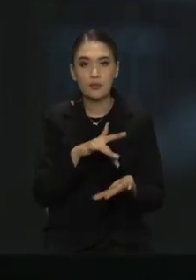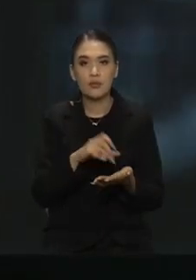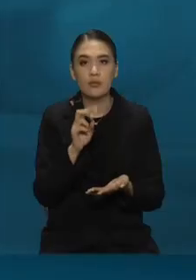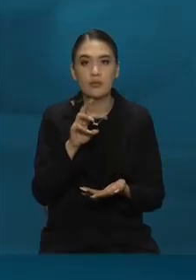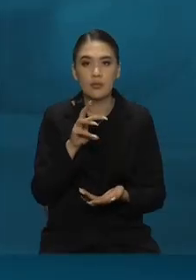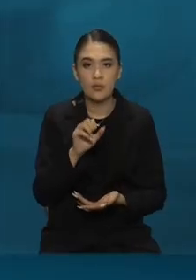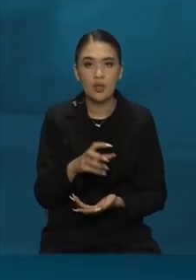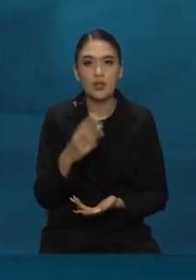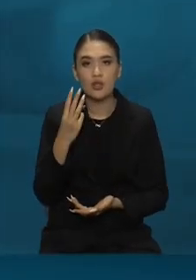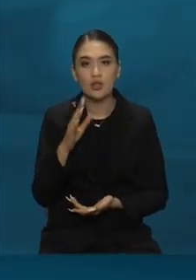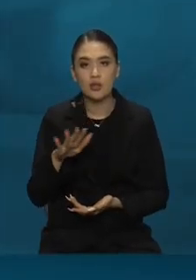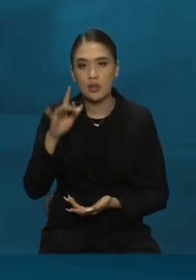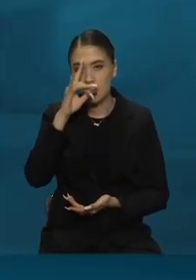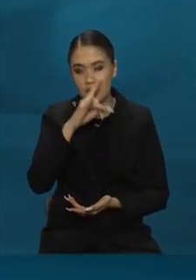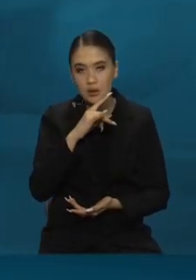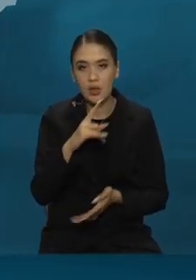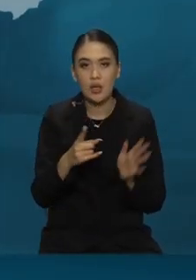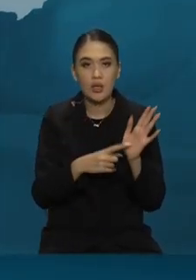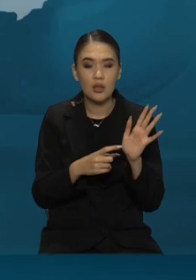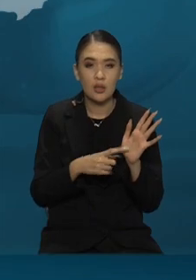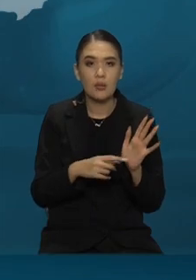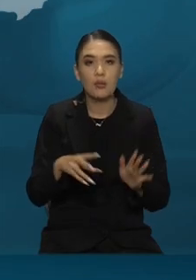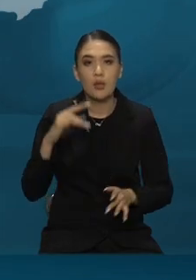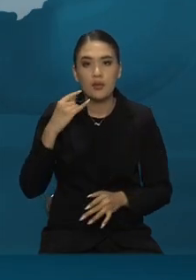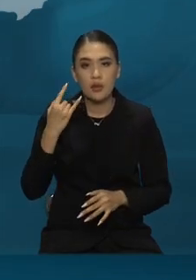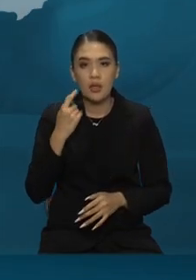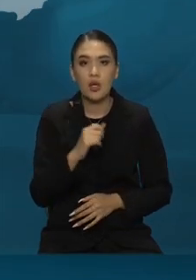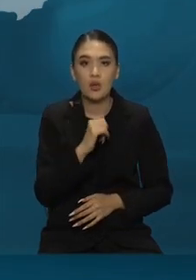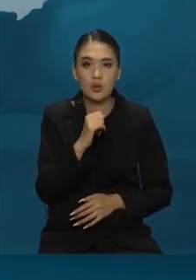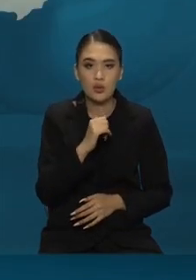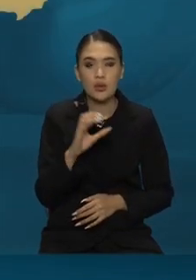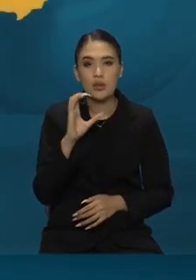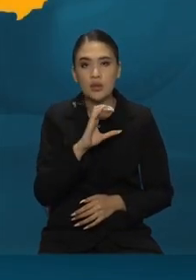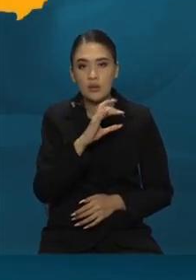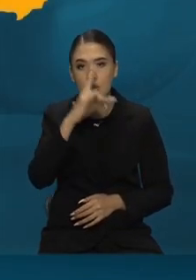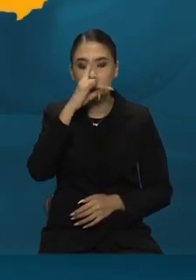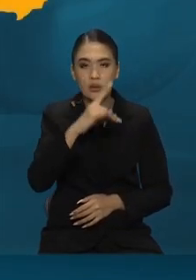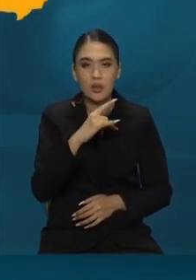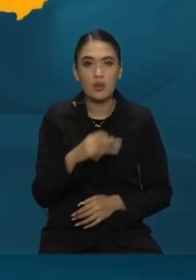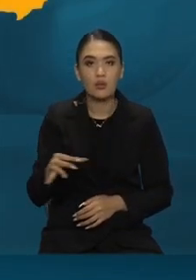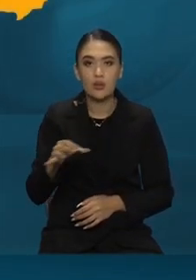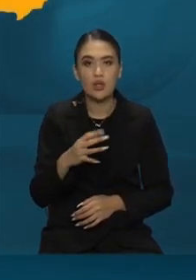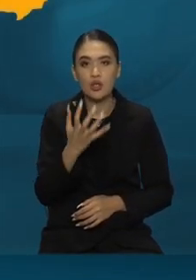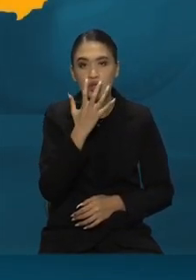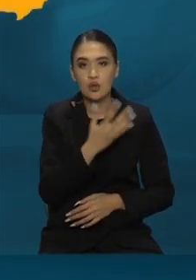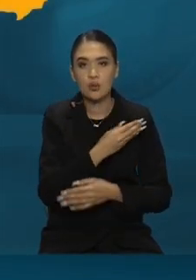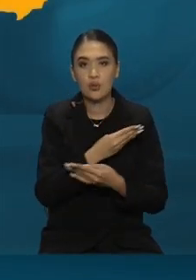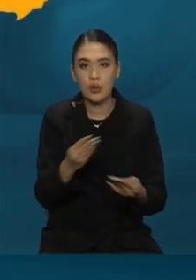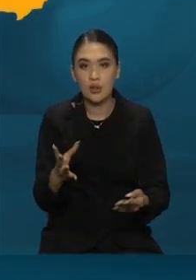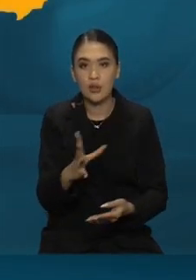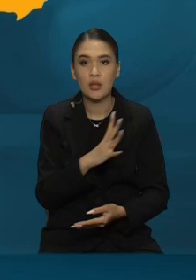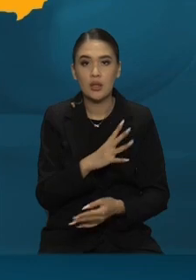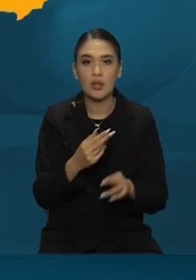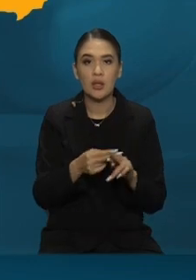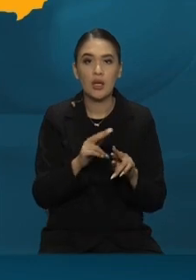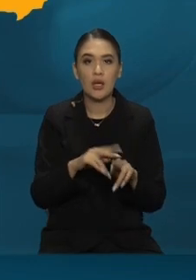Ақмола, Шығыс Қазақстан, Қарағанды, Павлодар, Қостанай және солтүстік Қазақстан облыстарына жылу берілген. Былтыр